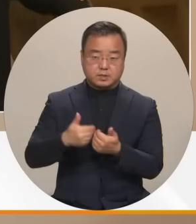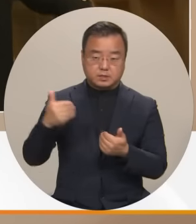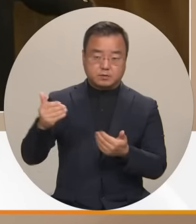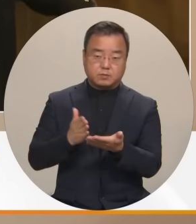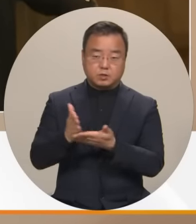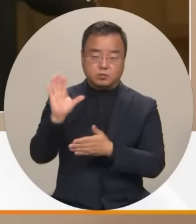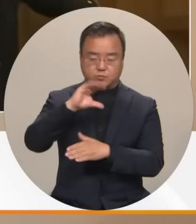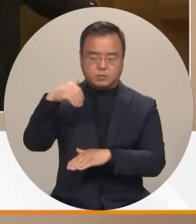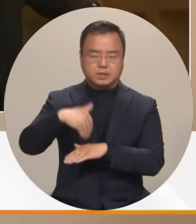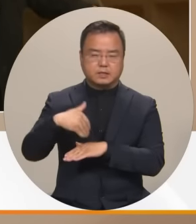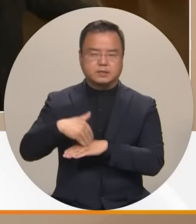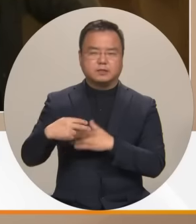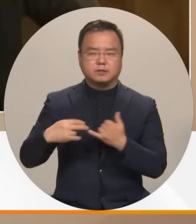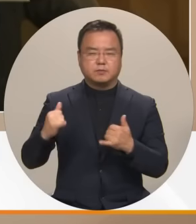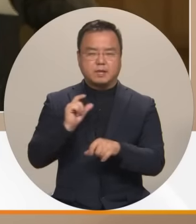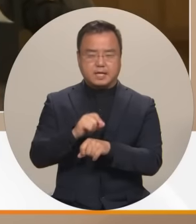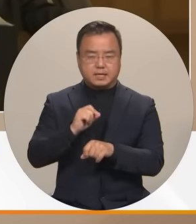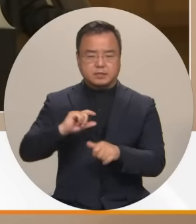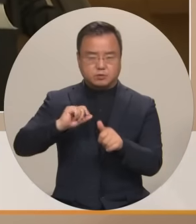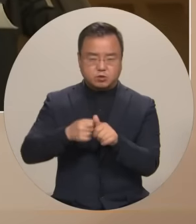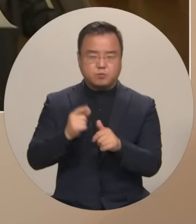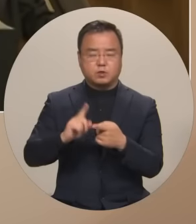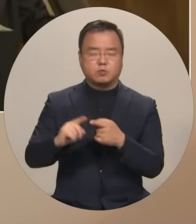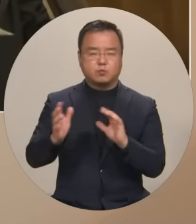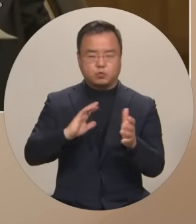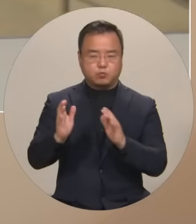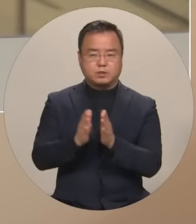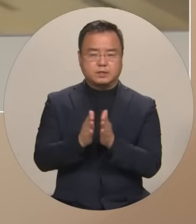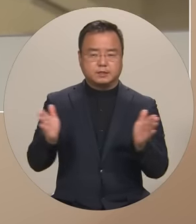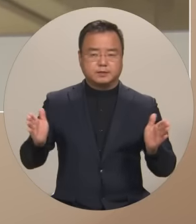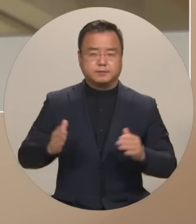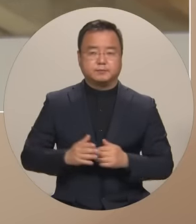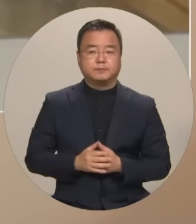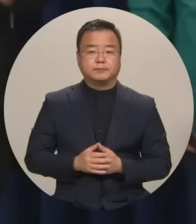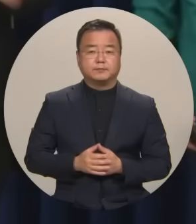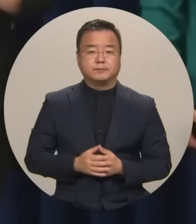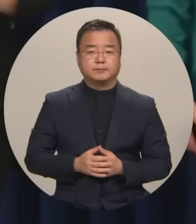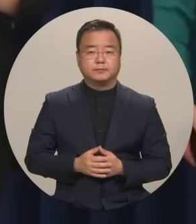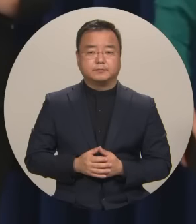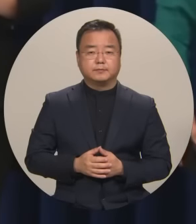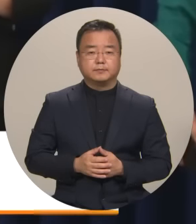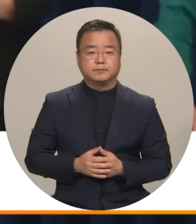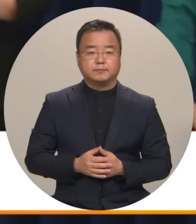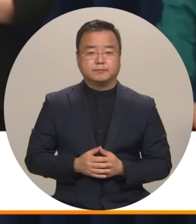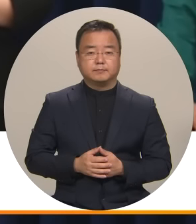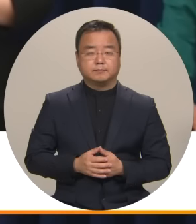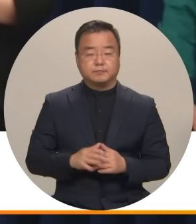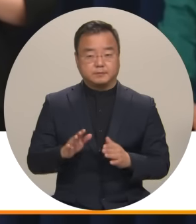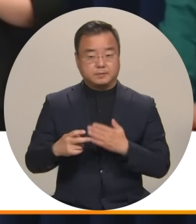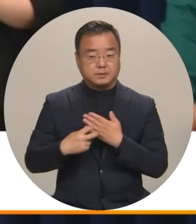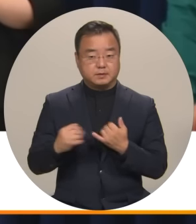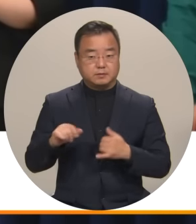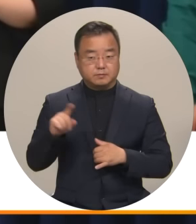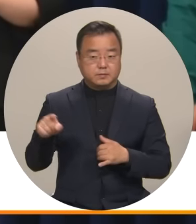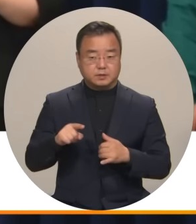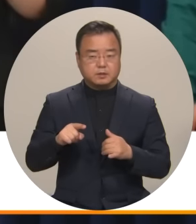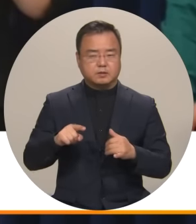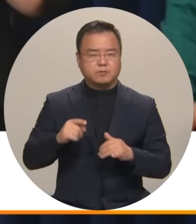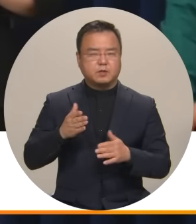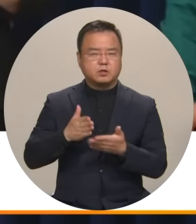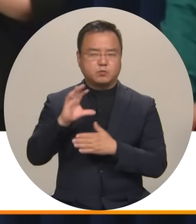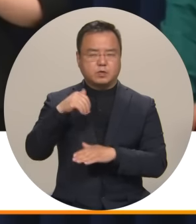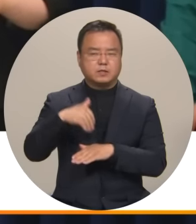행정 처분을 다시 논의할 수 있다 겁니다 관련 발언 들어보시겠습니다 불법 상태기 때문에 이제 나중에